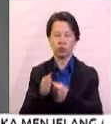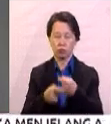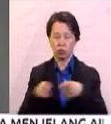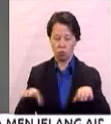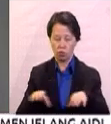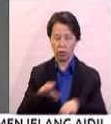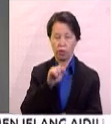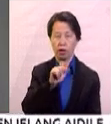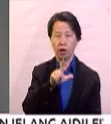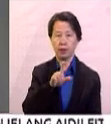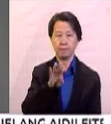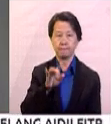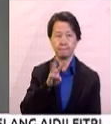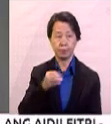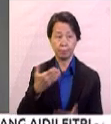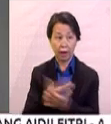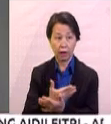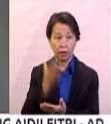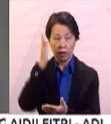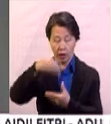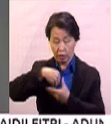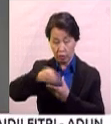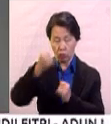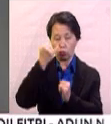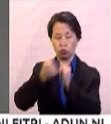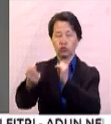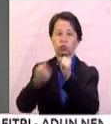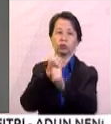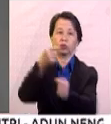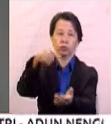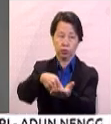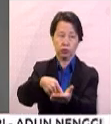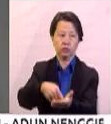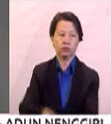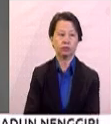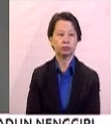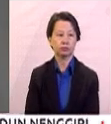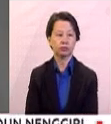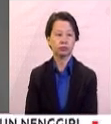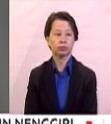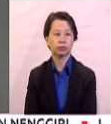pembikinan album terbaru yang bakal dikeluarkan hujung tahun ini.